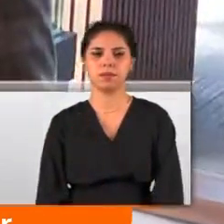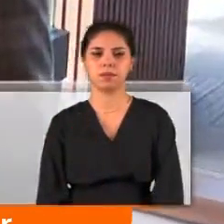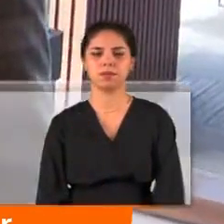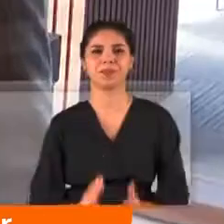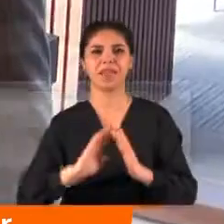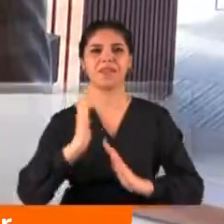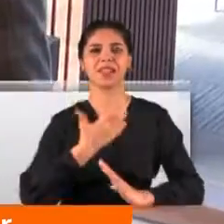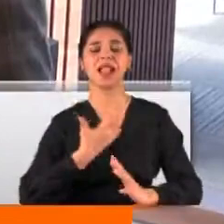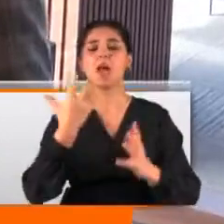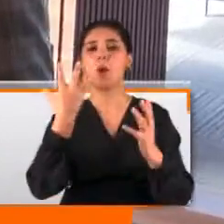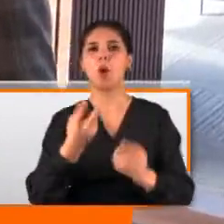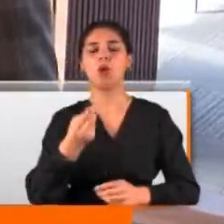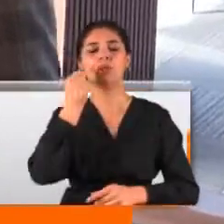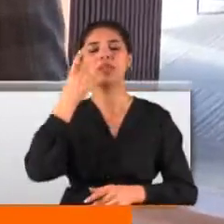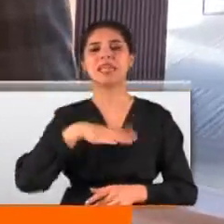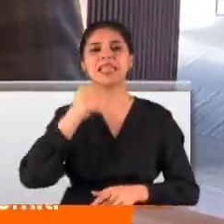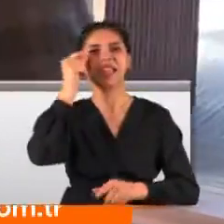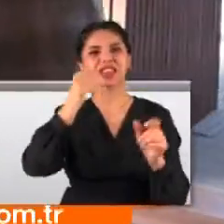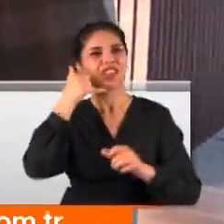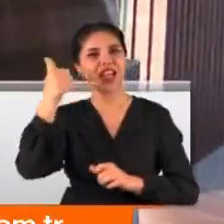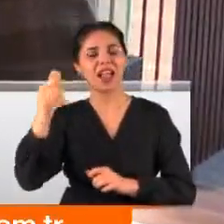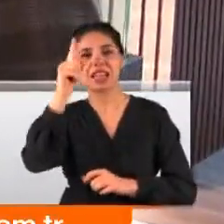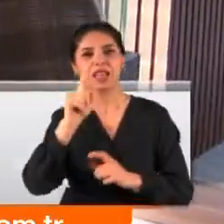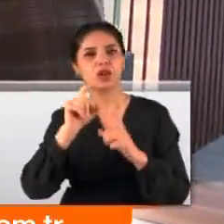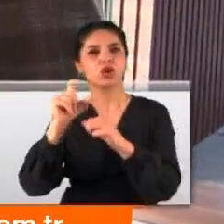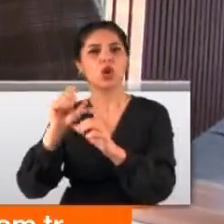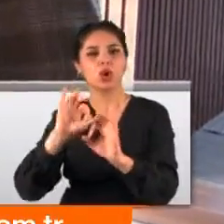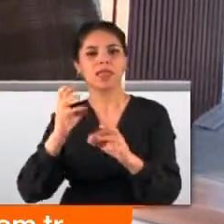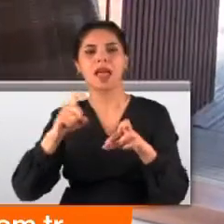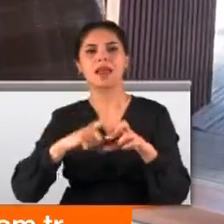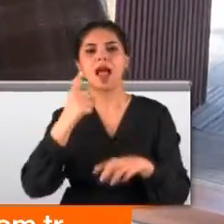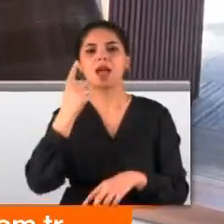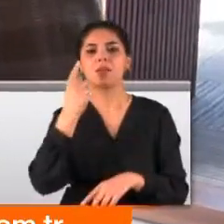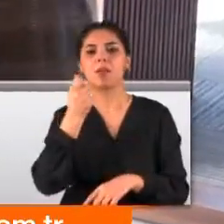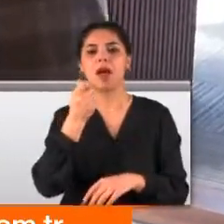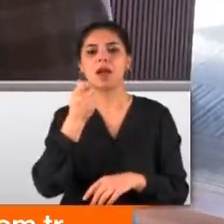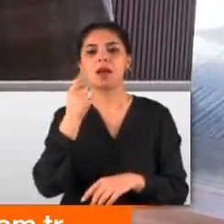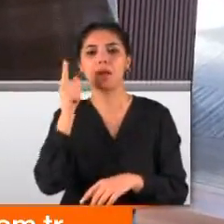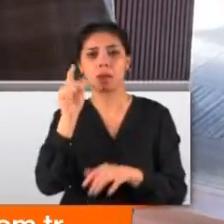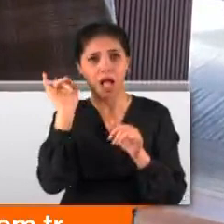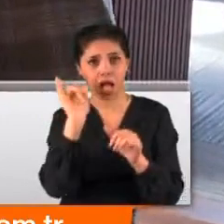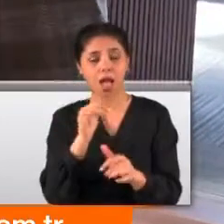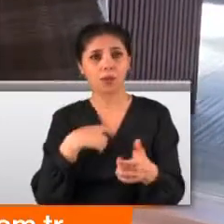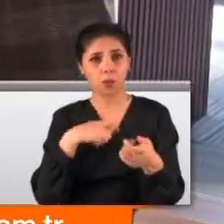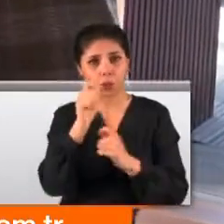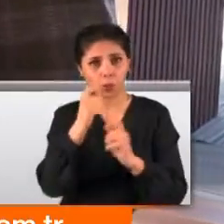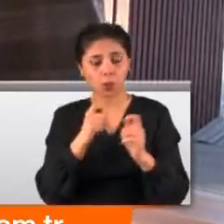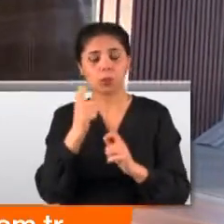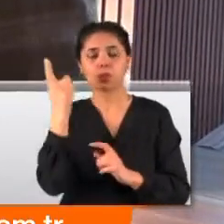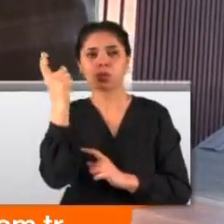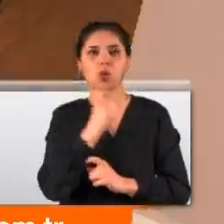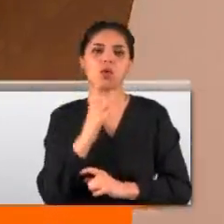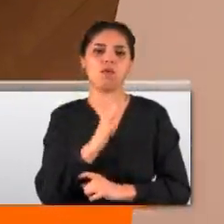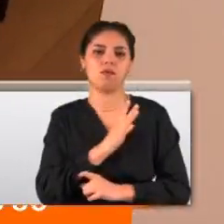Ev sahibi olmak isteyenler sizi aradığı zaman ilk sorduğu soru ne? Rayiç bedeli ne gösteriyorsunuz, birebir kullanabiliyor muyuz diye ağırlıklı olarak bu